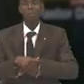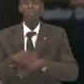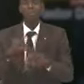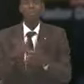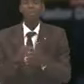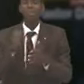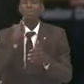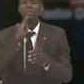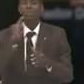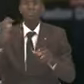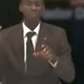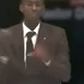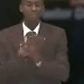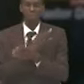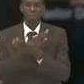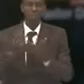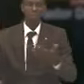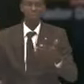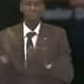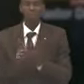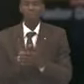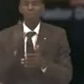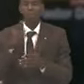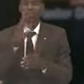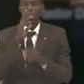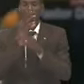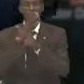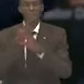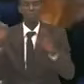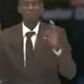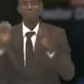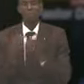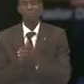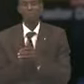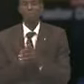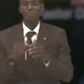c'est un fait ce soir j'ai libéré